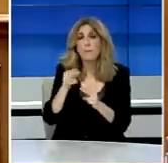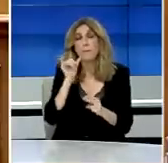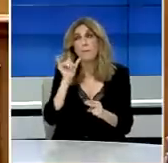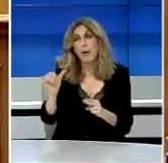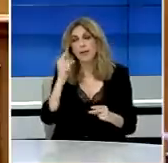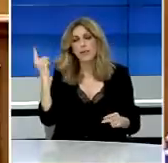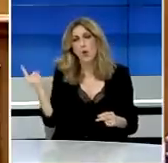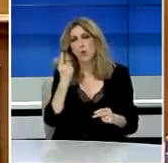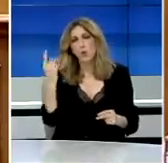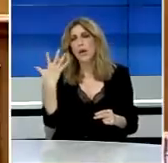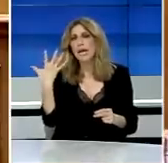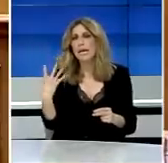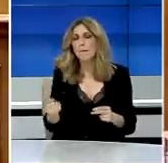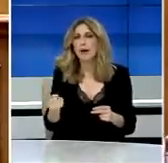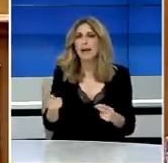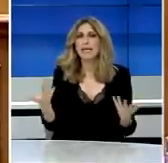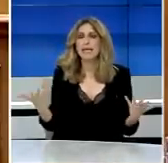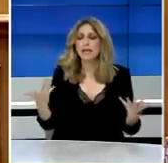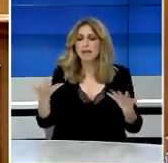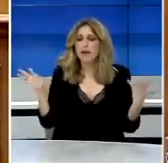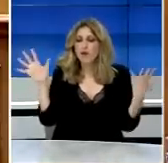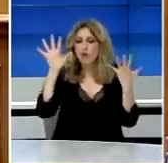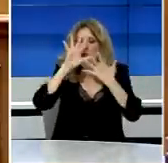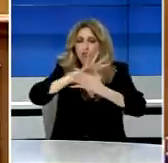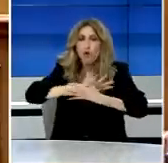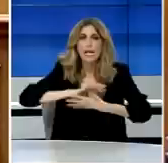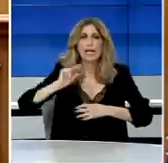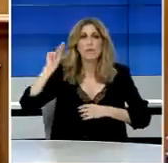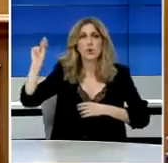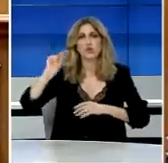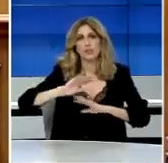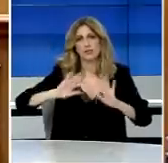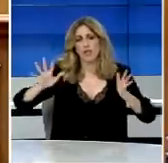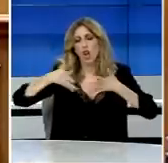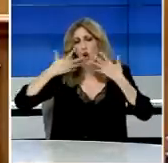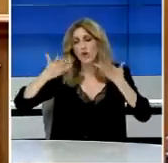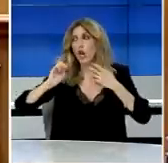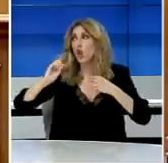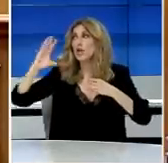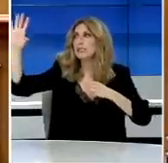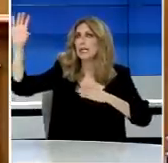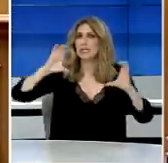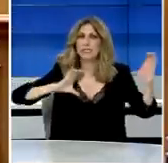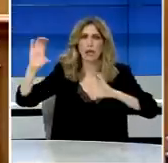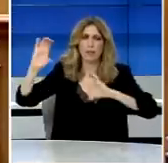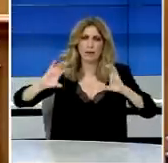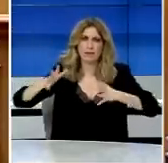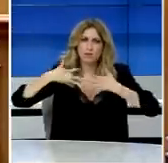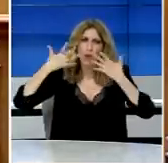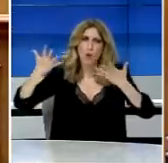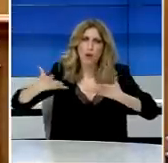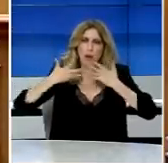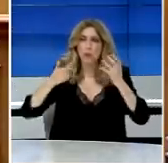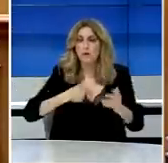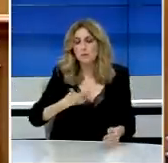και υποτιθέμενες ξένες μεγάλες επενδύσεις, από τις οποίες περιμένουμε